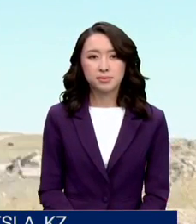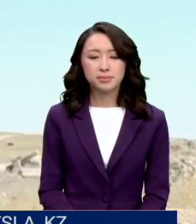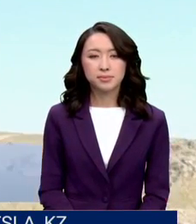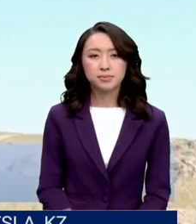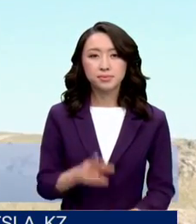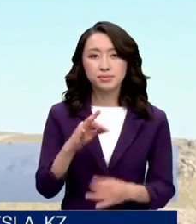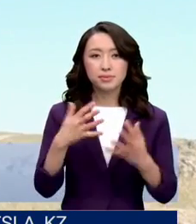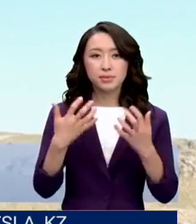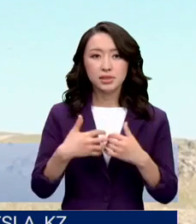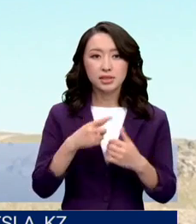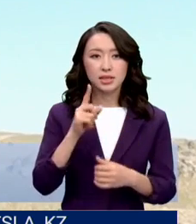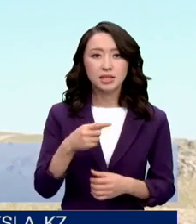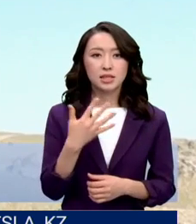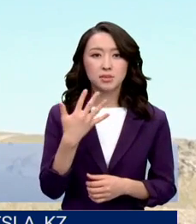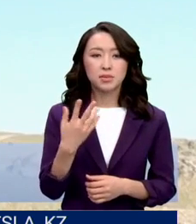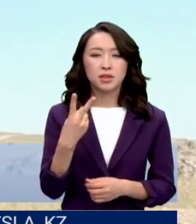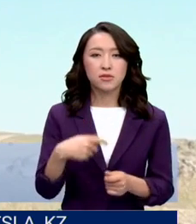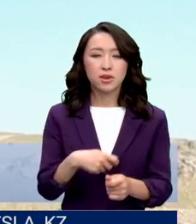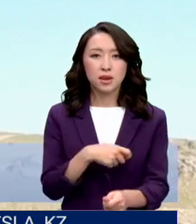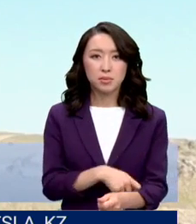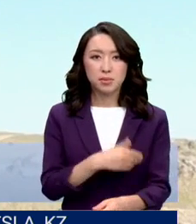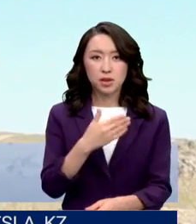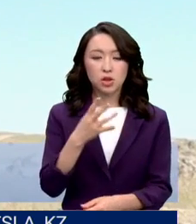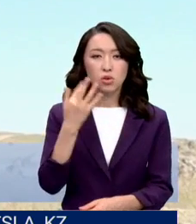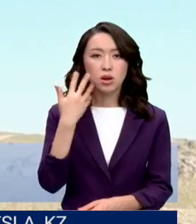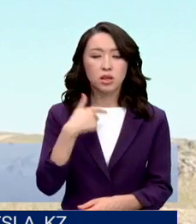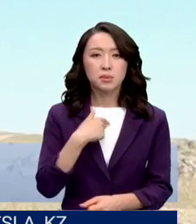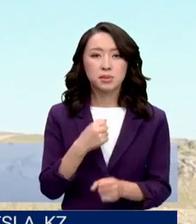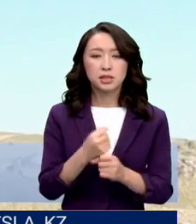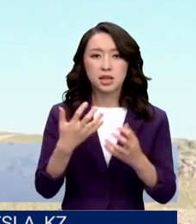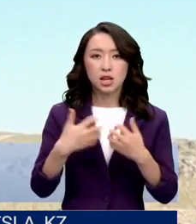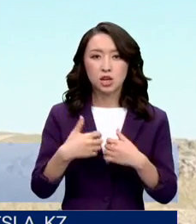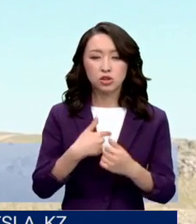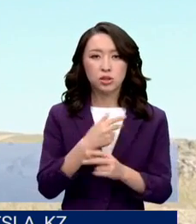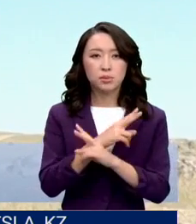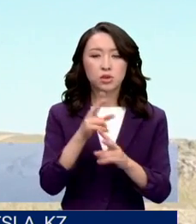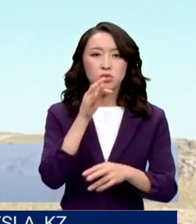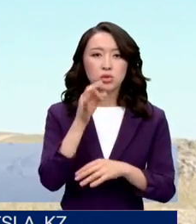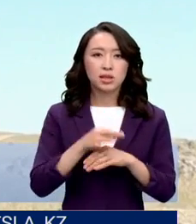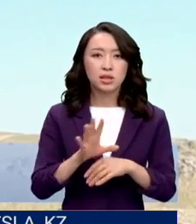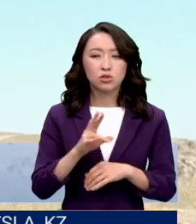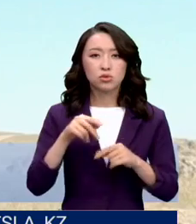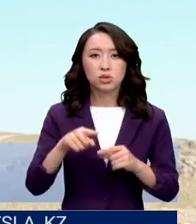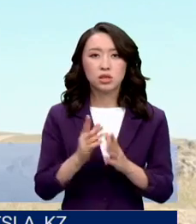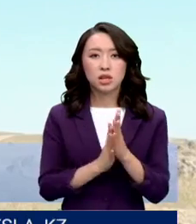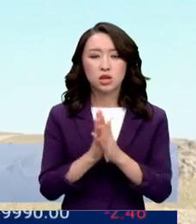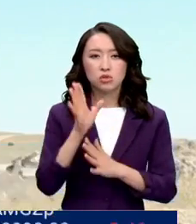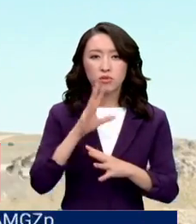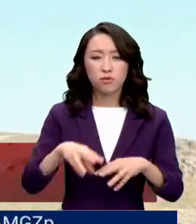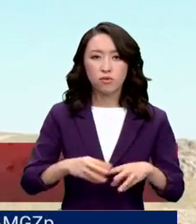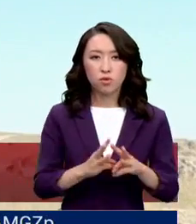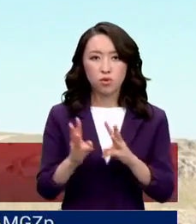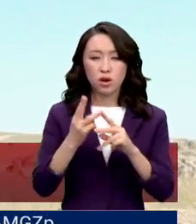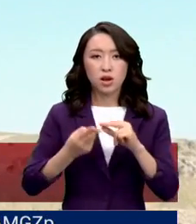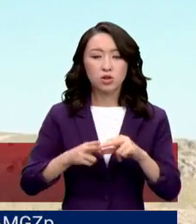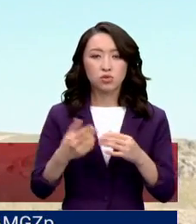По расчетам в 1,5-2 метра вода проходит. Но когда мы делали расчеты, нам никто не говорил, что здесь растут водоросли, которые